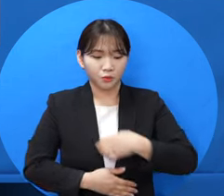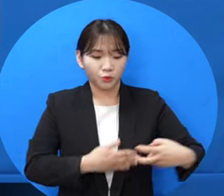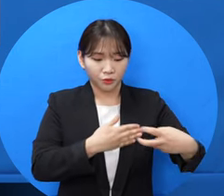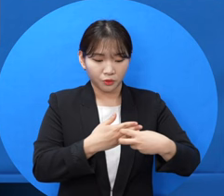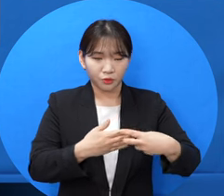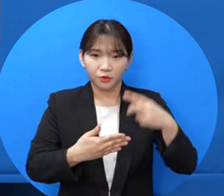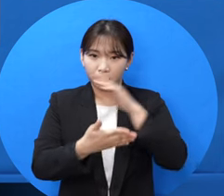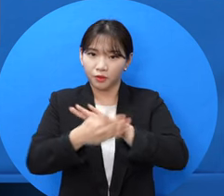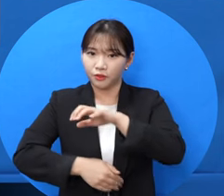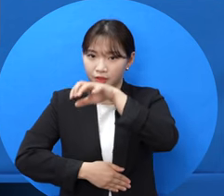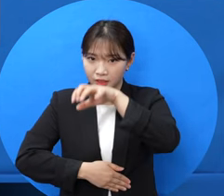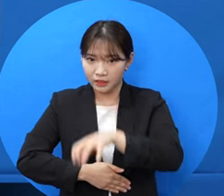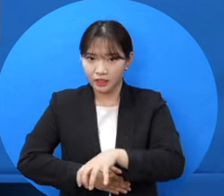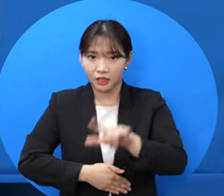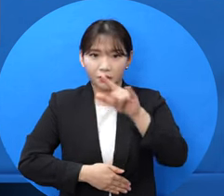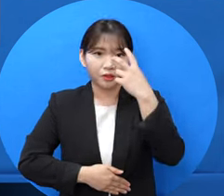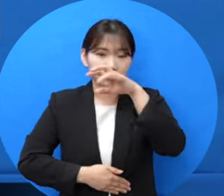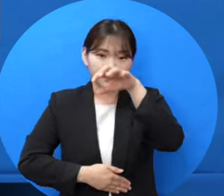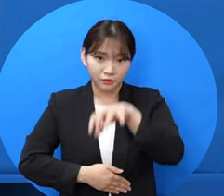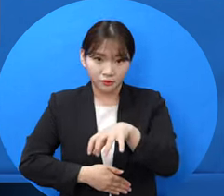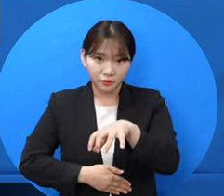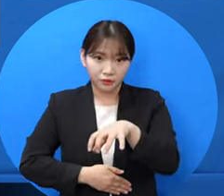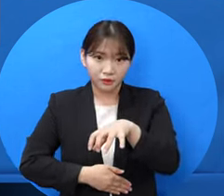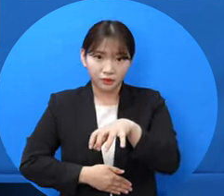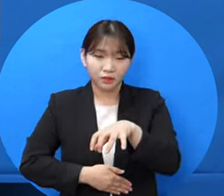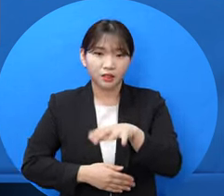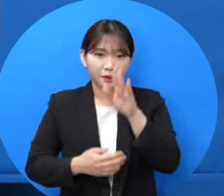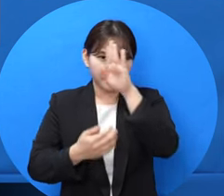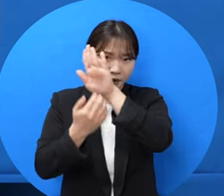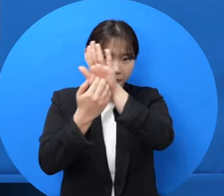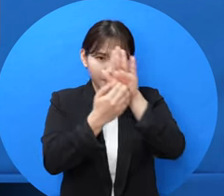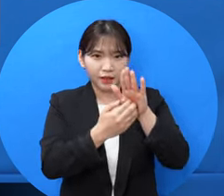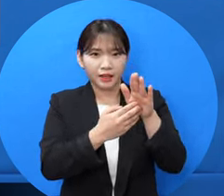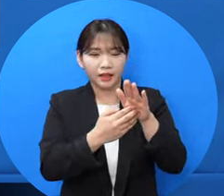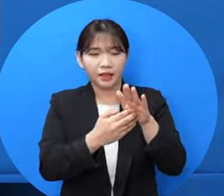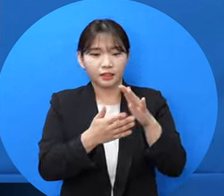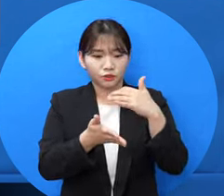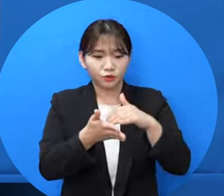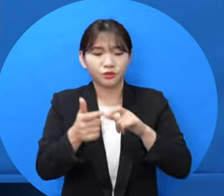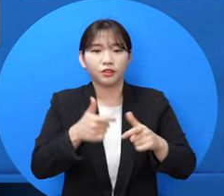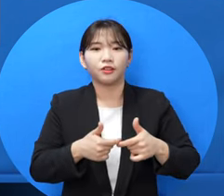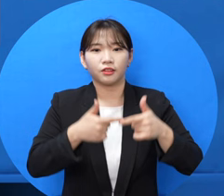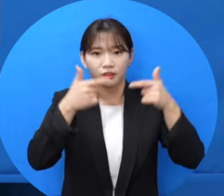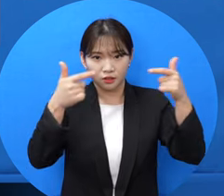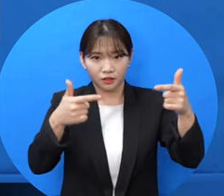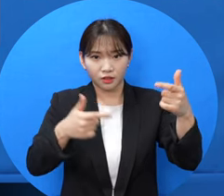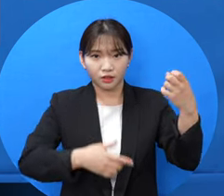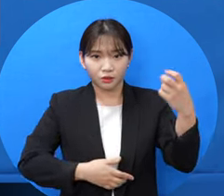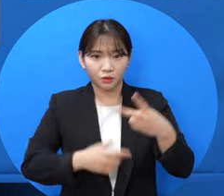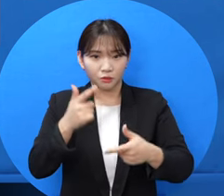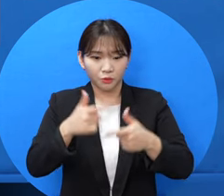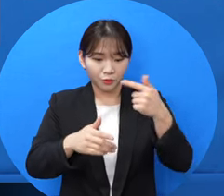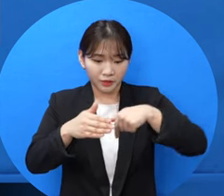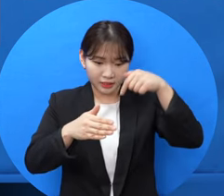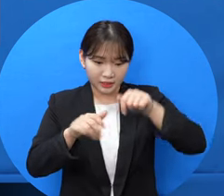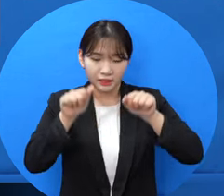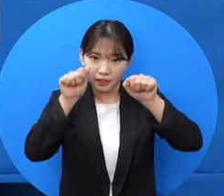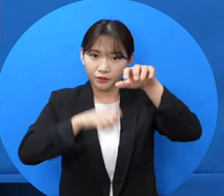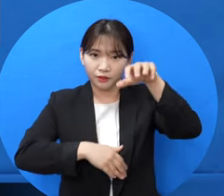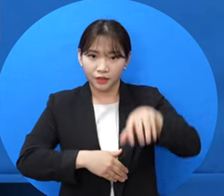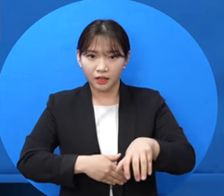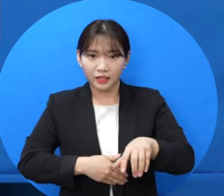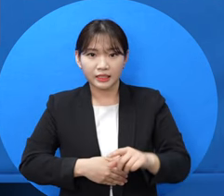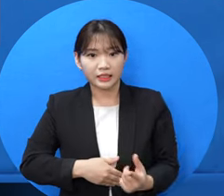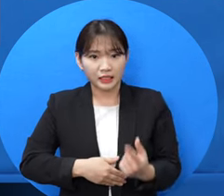보건소와 표 강장 선별검사 소의 방역 역량을 더욱 확충하고 오프 실내체육관에서